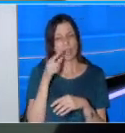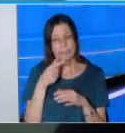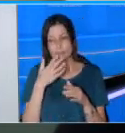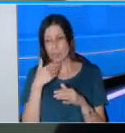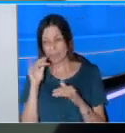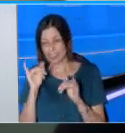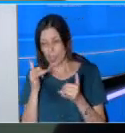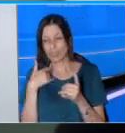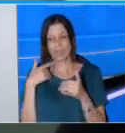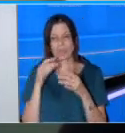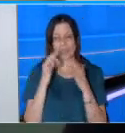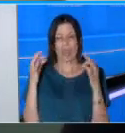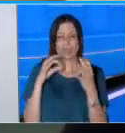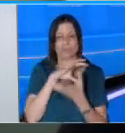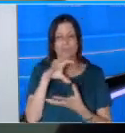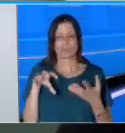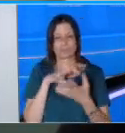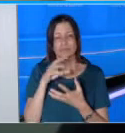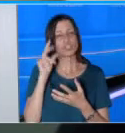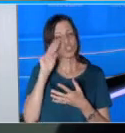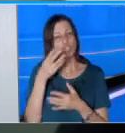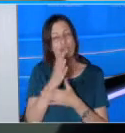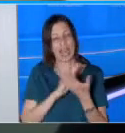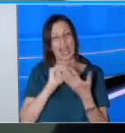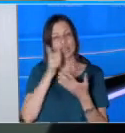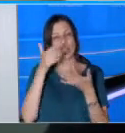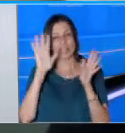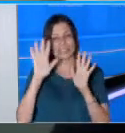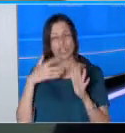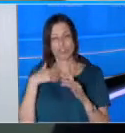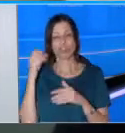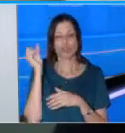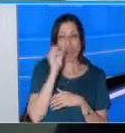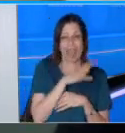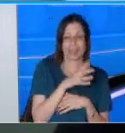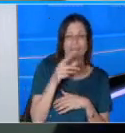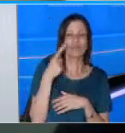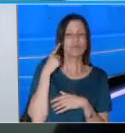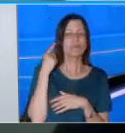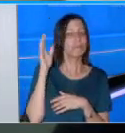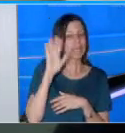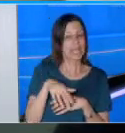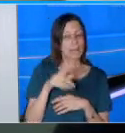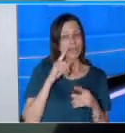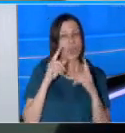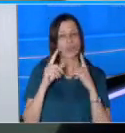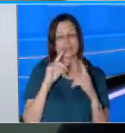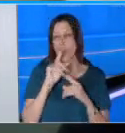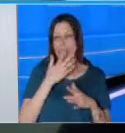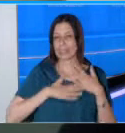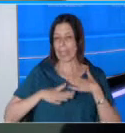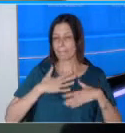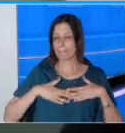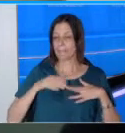נכון? וככה התפתחה התגרה. ישנם את החלק הראשון בסרטון ששלחתי לכם, ואתם שומעים גם את כל הדו-שיח, והוא לא נעים אגב